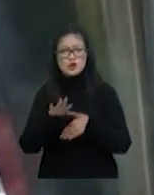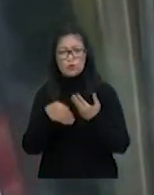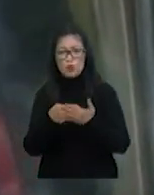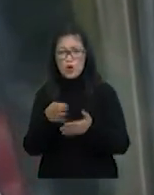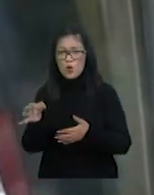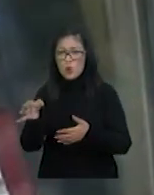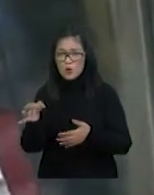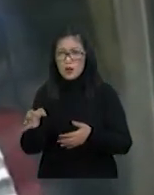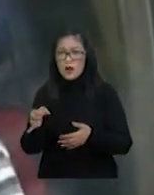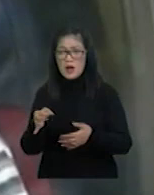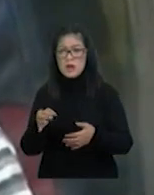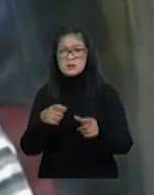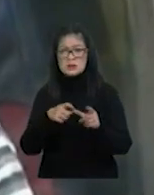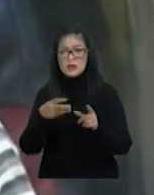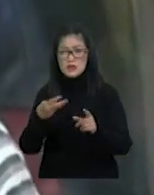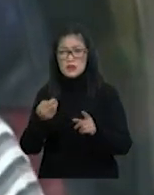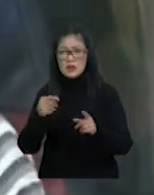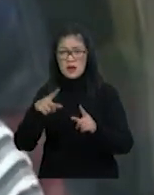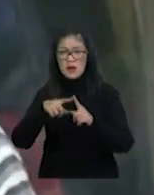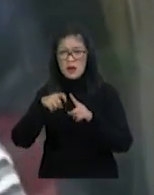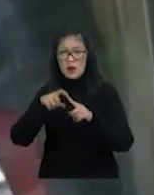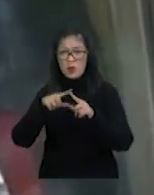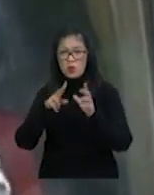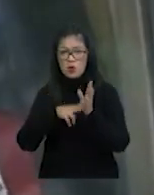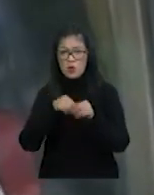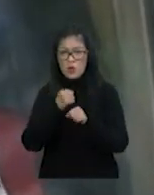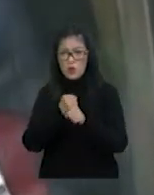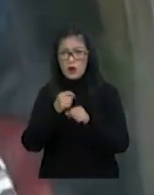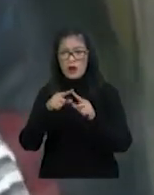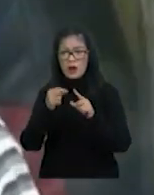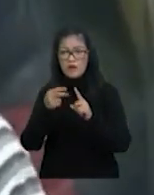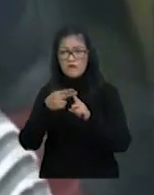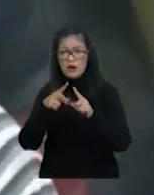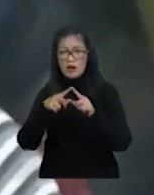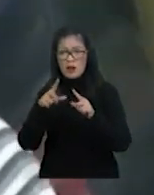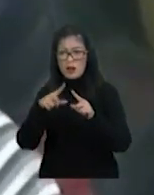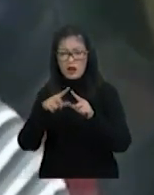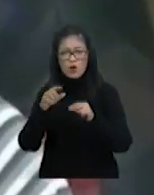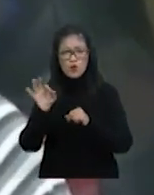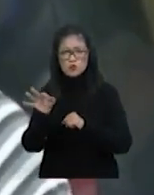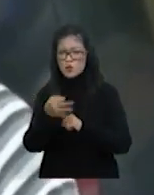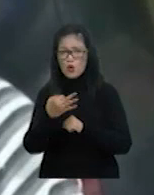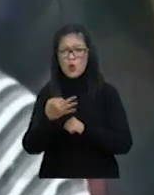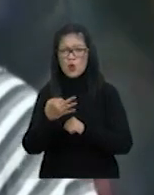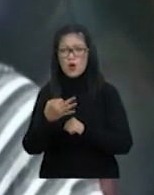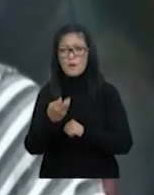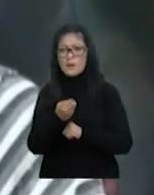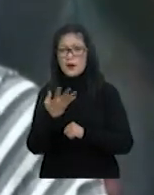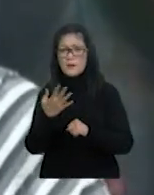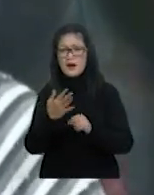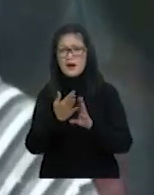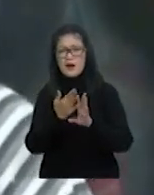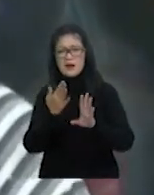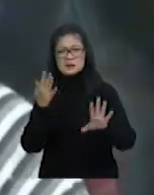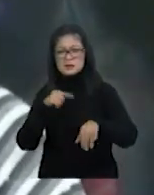Seliku, terus Alfala kosong. Yang ada ini. Ini sudah berapa jam mengantri ini, Pak? Sekitar